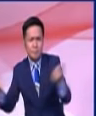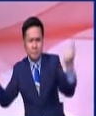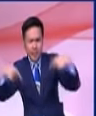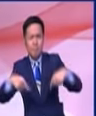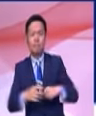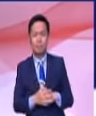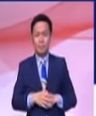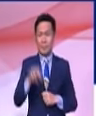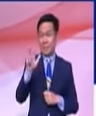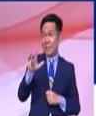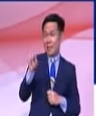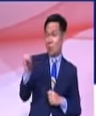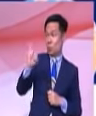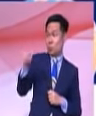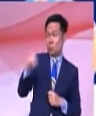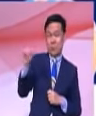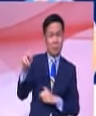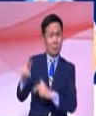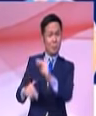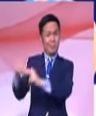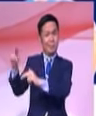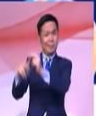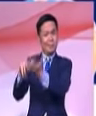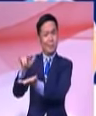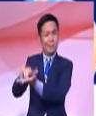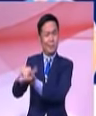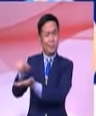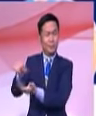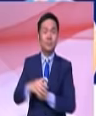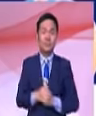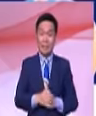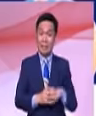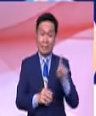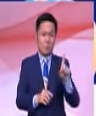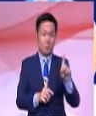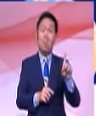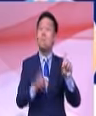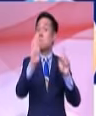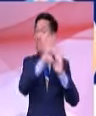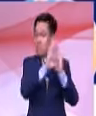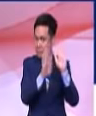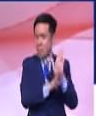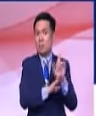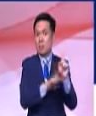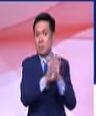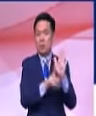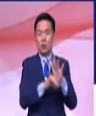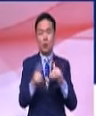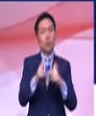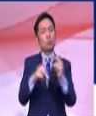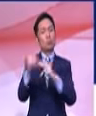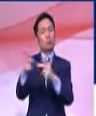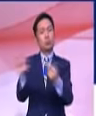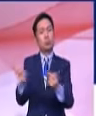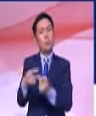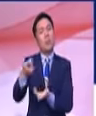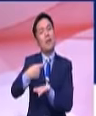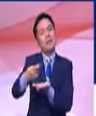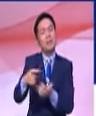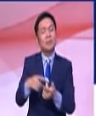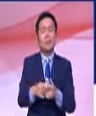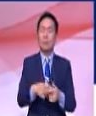RM300 juta diperlukan untuk pembangunan infrastruktur awam, manakala RM1 bilion diperuntukkan untuk membina fasiliti boleh sewa